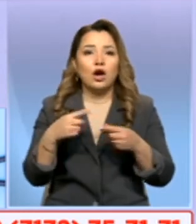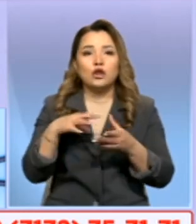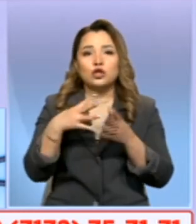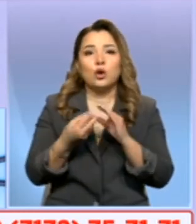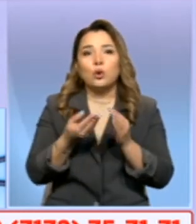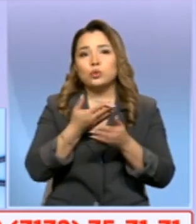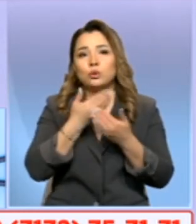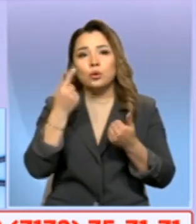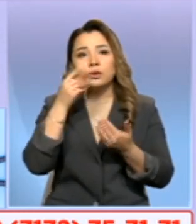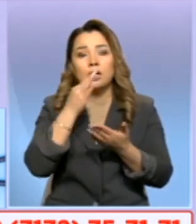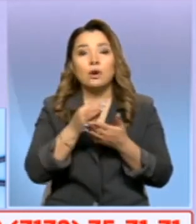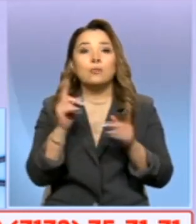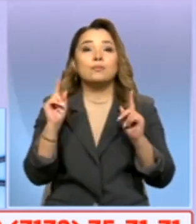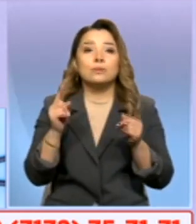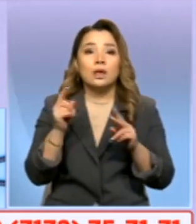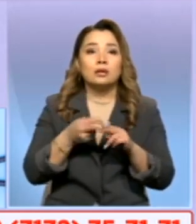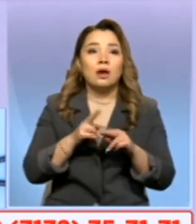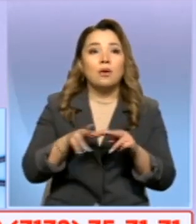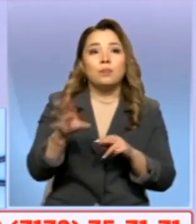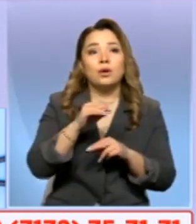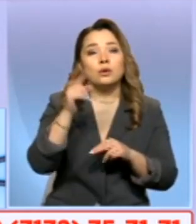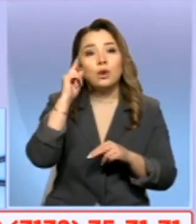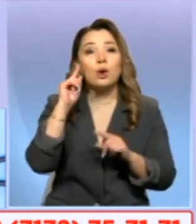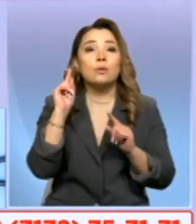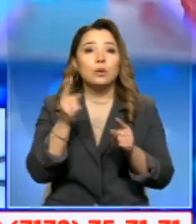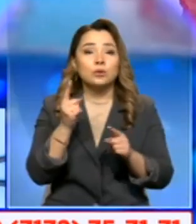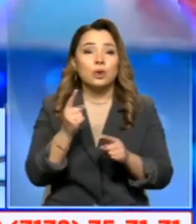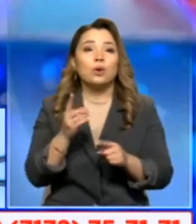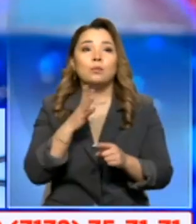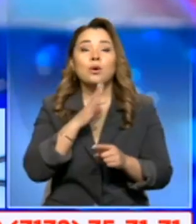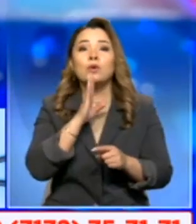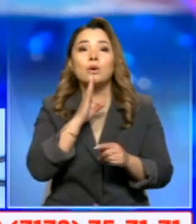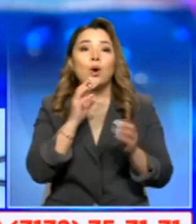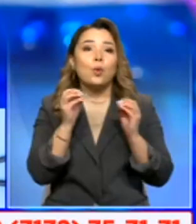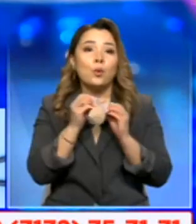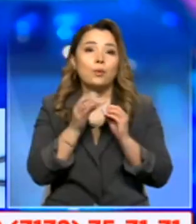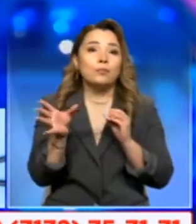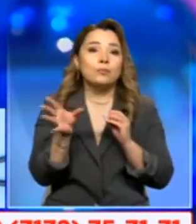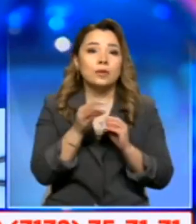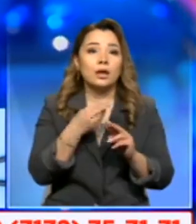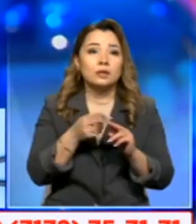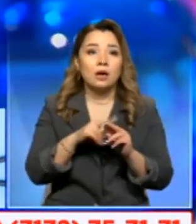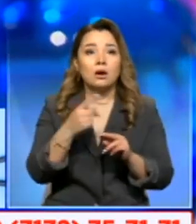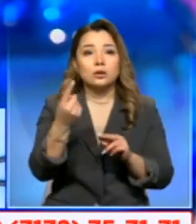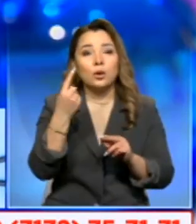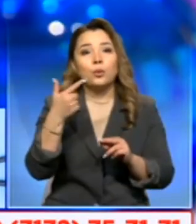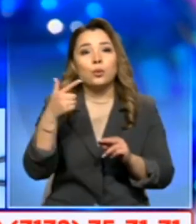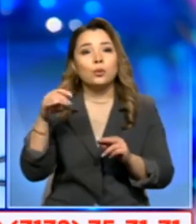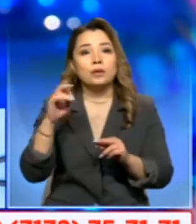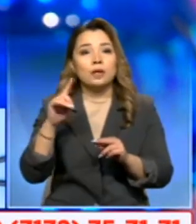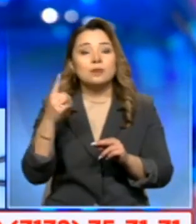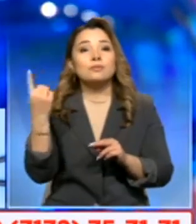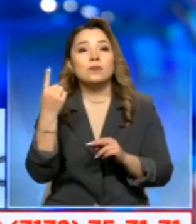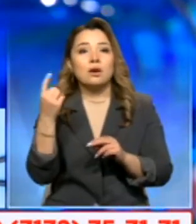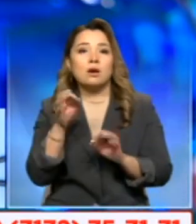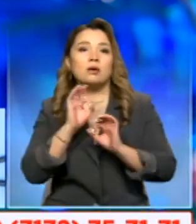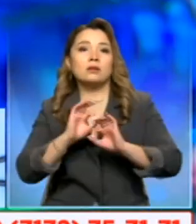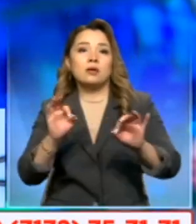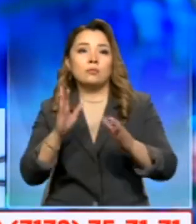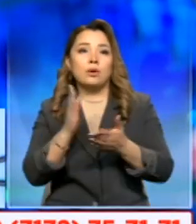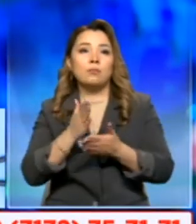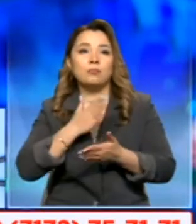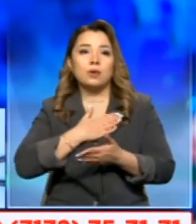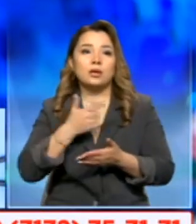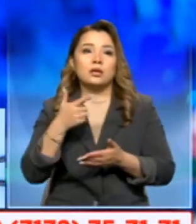дейді. Неге? Иә, бәрі сөйтеді. Неге мынау 10 қыз шықты, 10 қыздың ішінде мынау енді Гүлназ деген бірінші шығып алып айтып жатыр, мә,